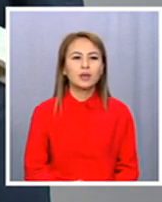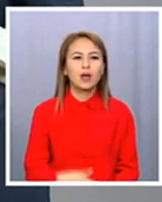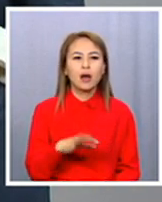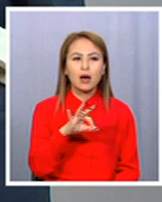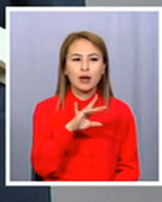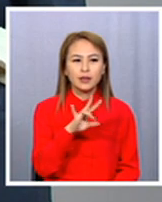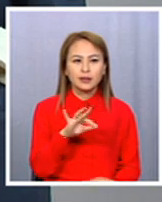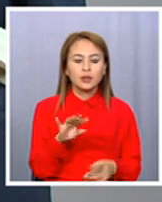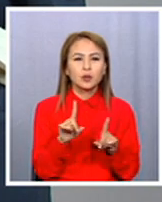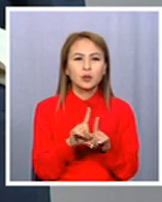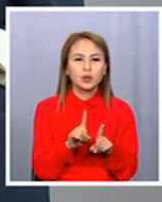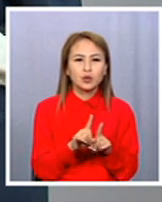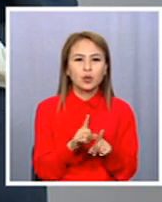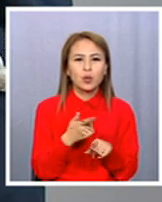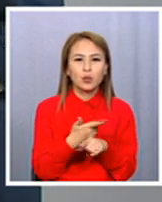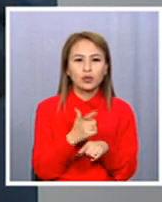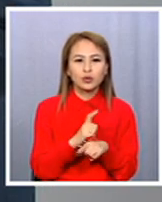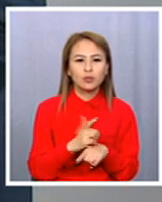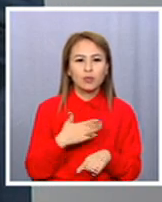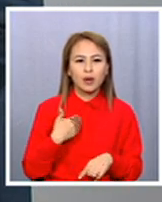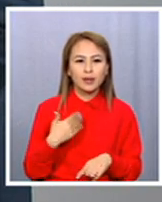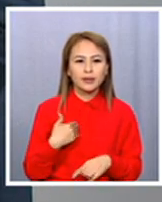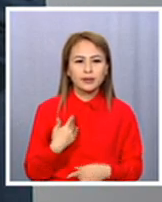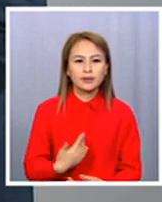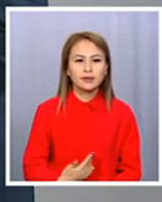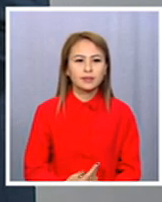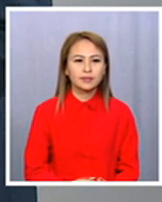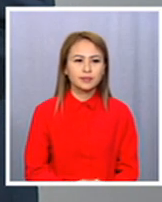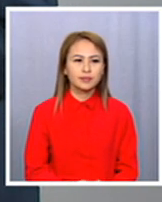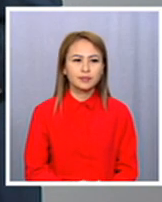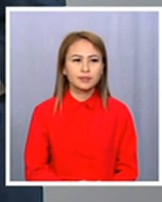тоже очень полезны.